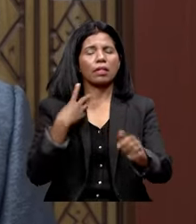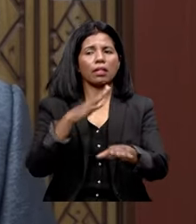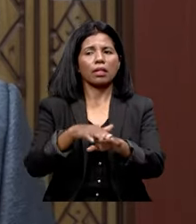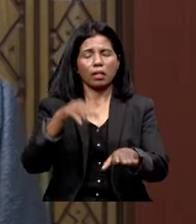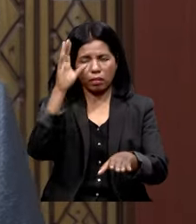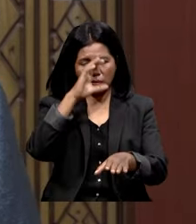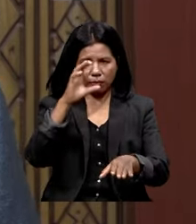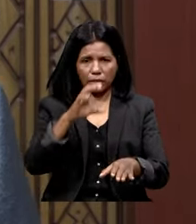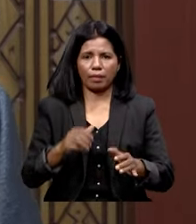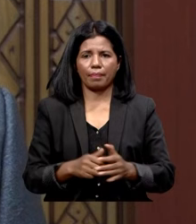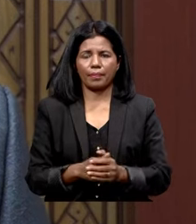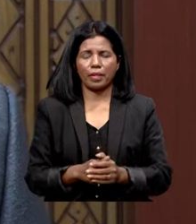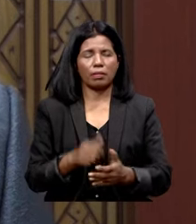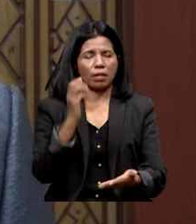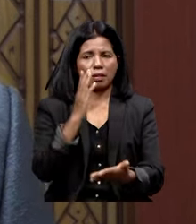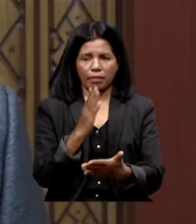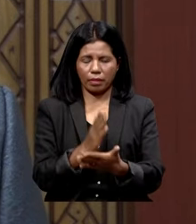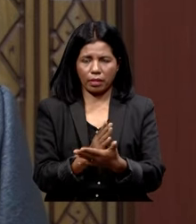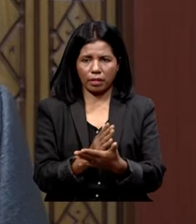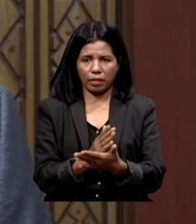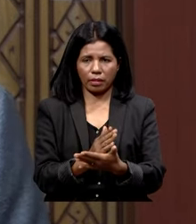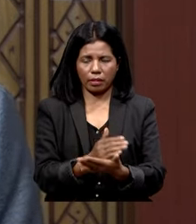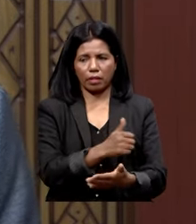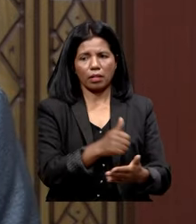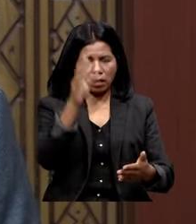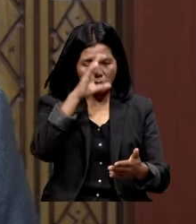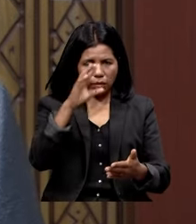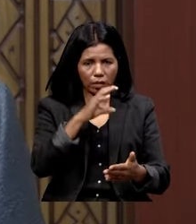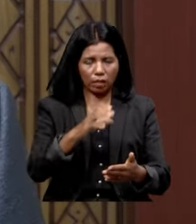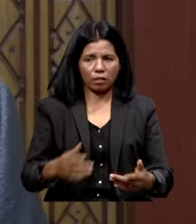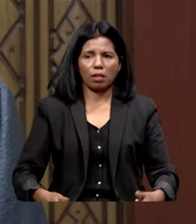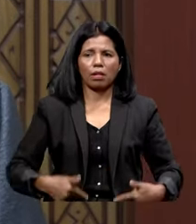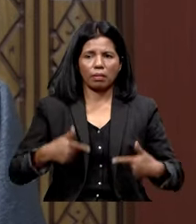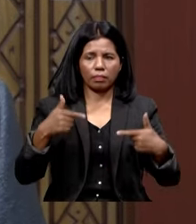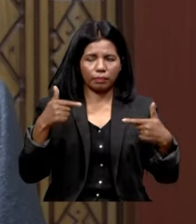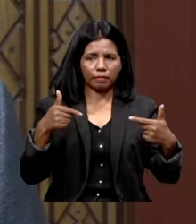na atau evita buat buat sirane buka tu hamoris